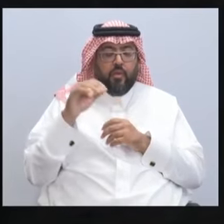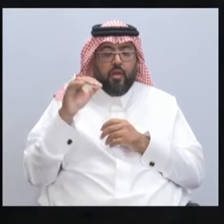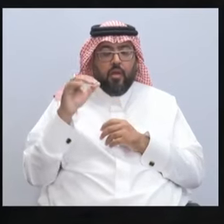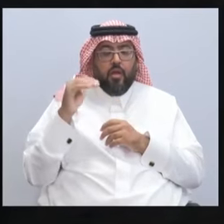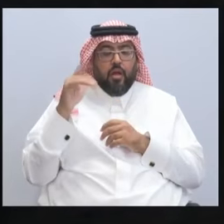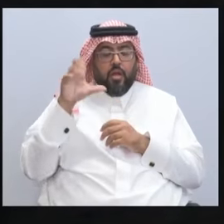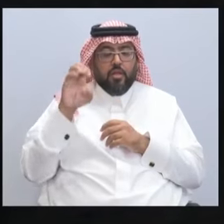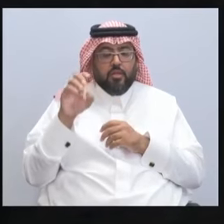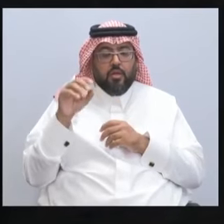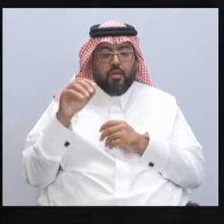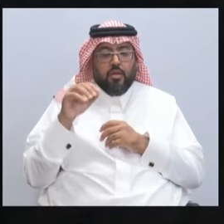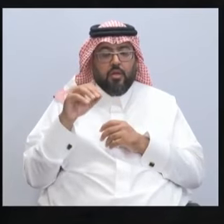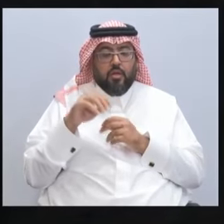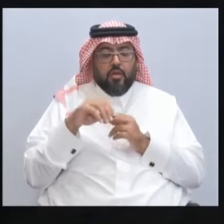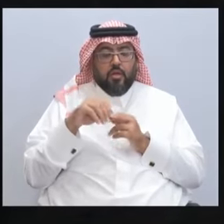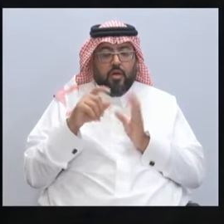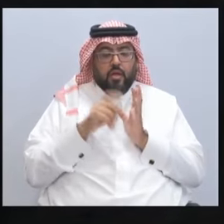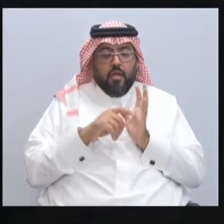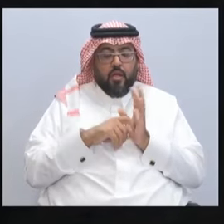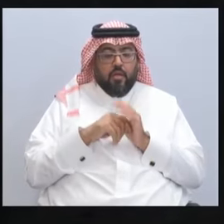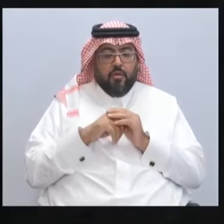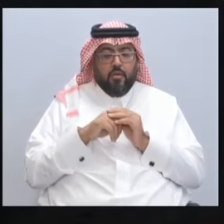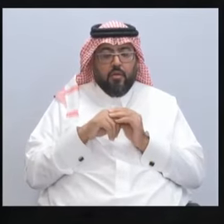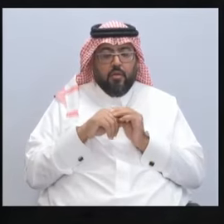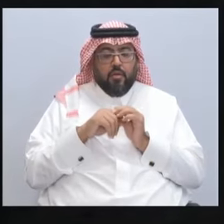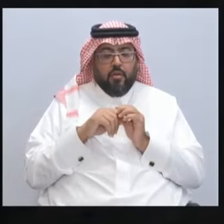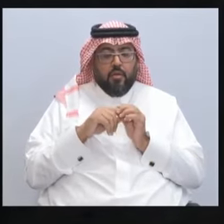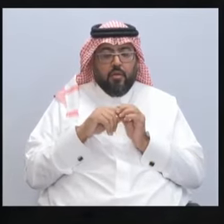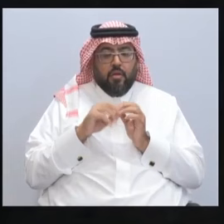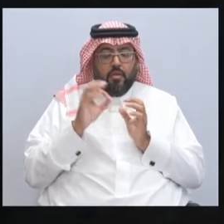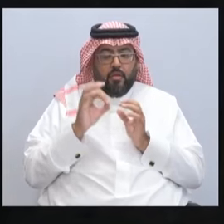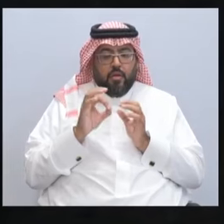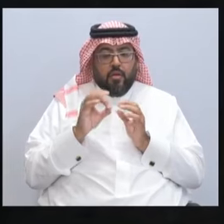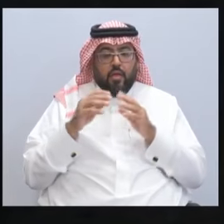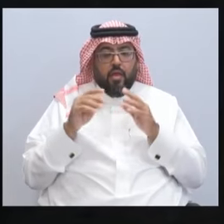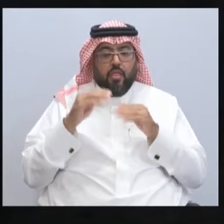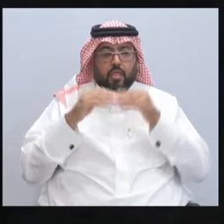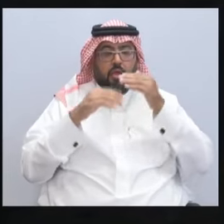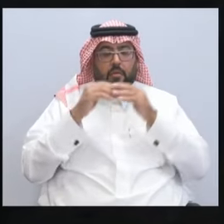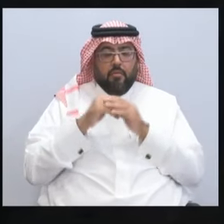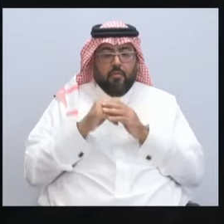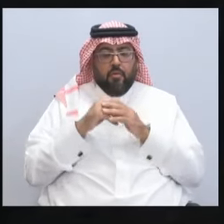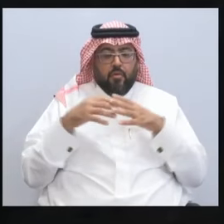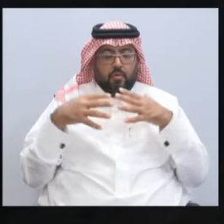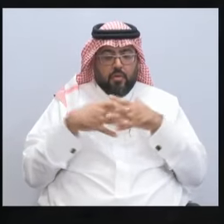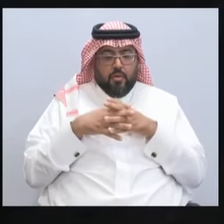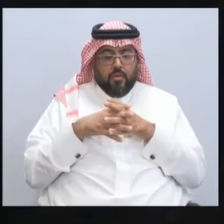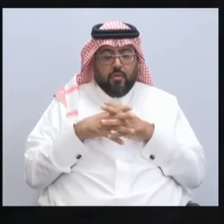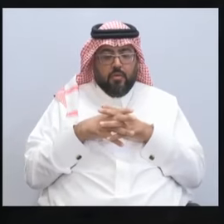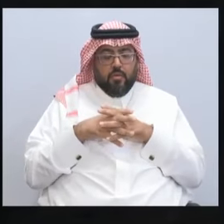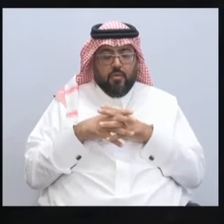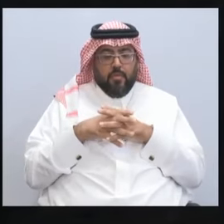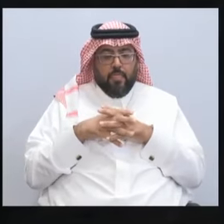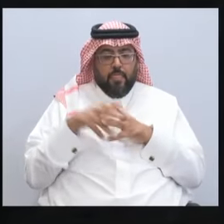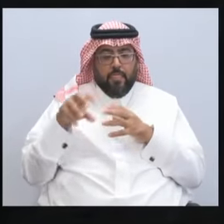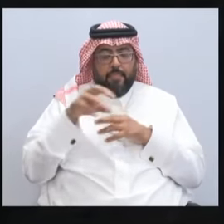حاجتها لاقامه منظمه تسهم في تحقيق التكامل والترابط بين